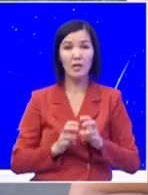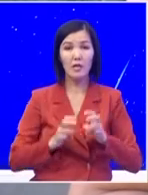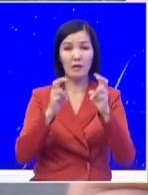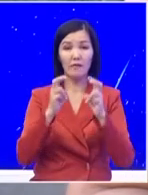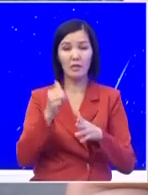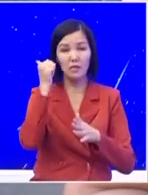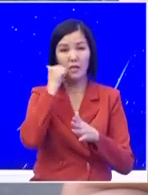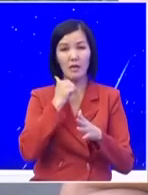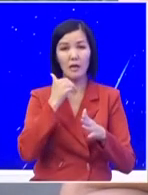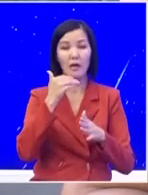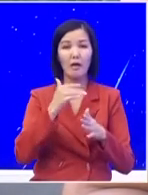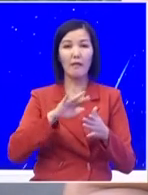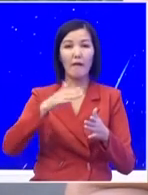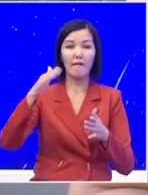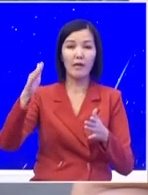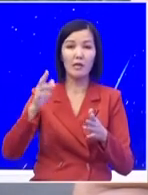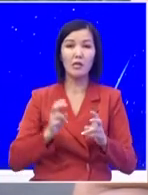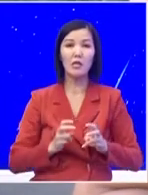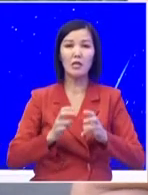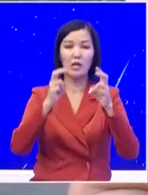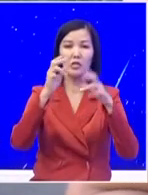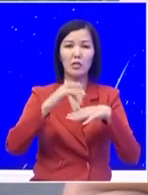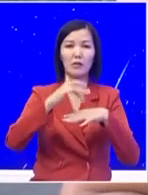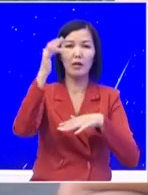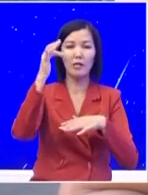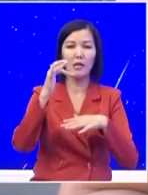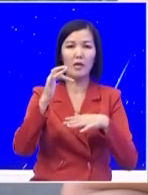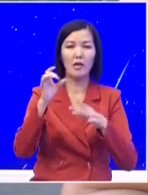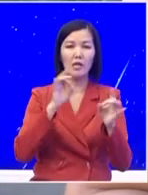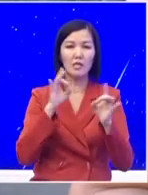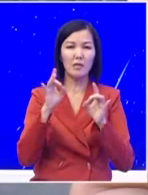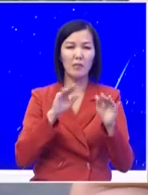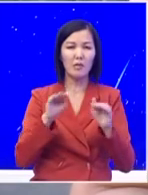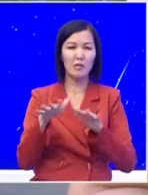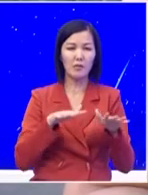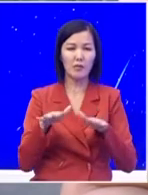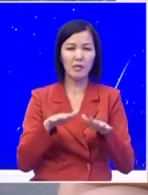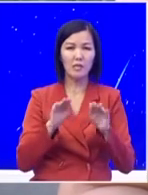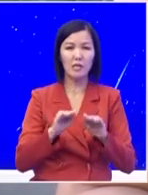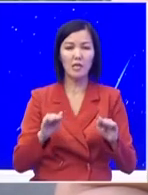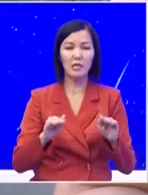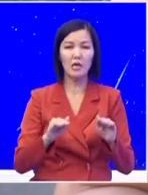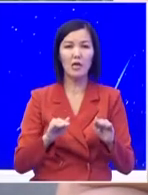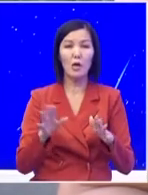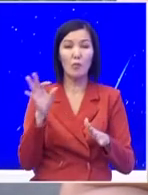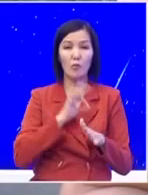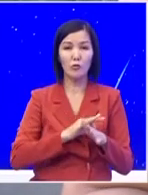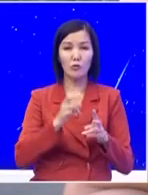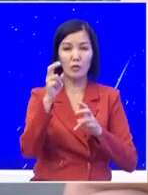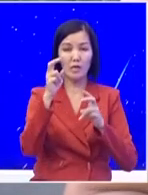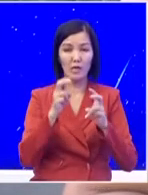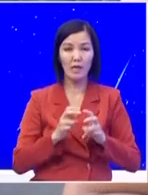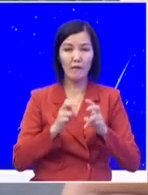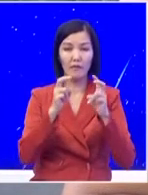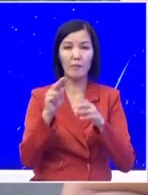Особенно поднимаясь на верхние этажи, действительно боишься. Лифт трясется, скрипит. Страшно. У нас есть дети, внуки. Они пользуются лифтами. Стоило